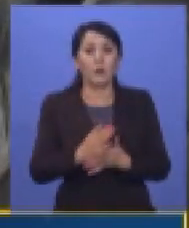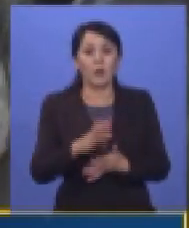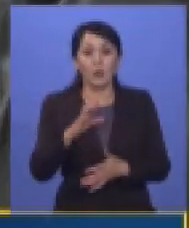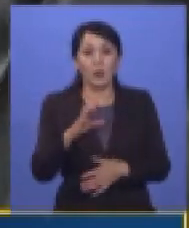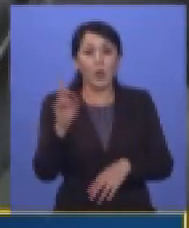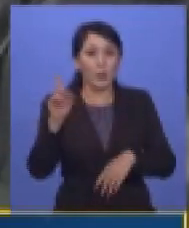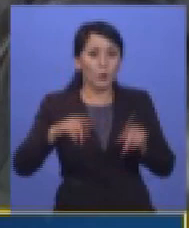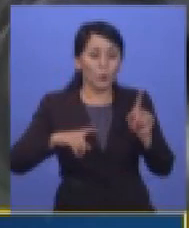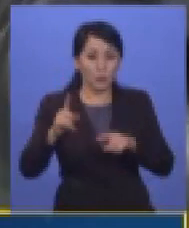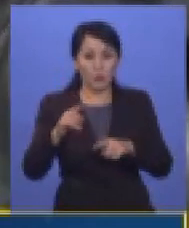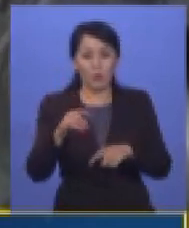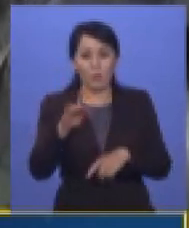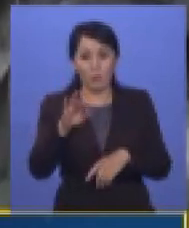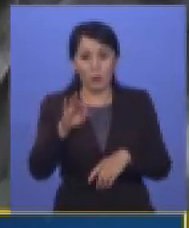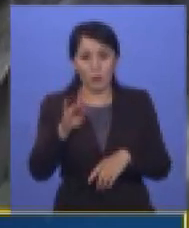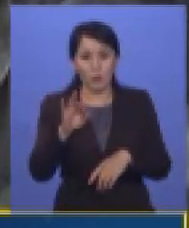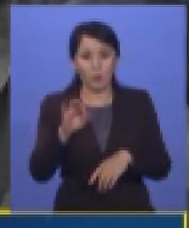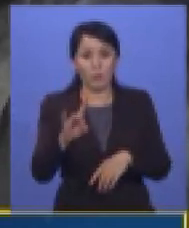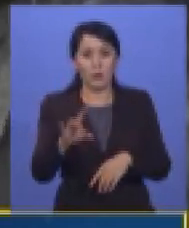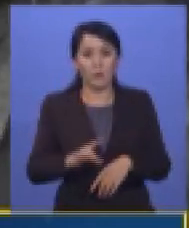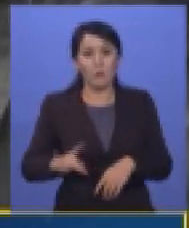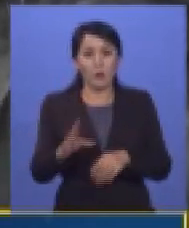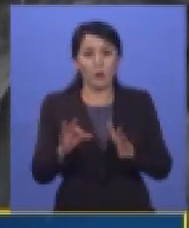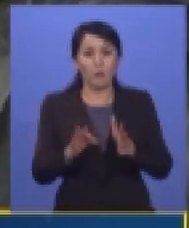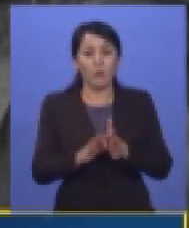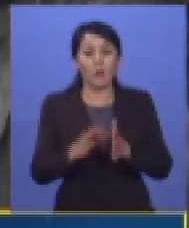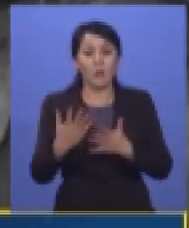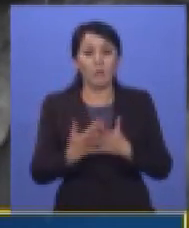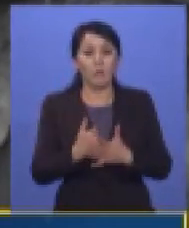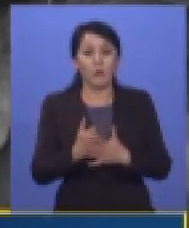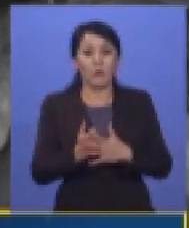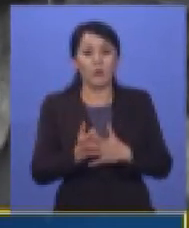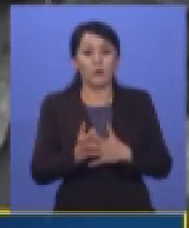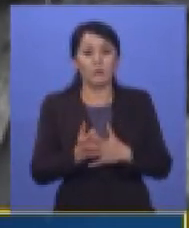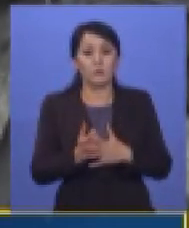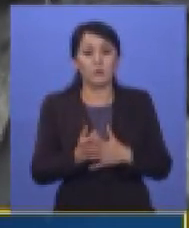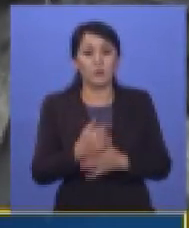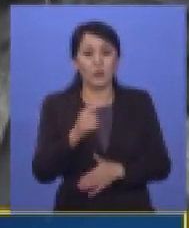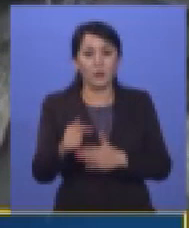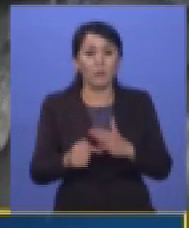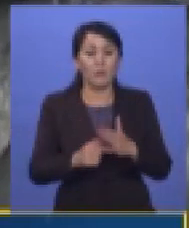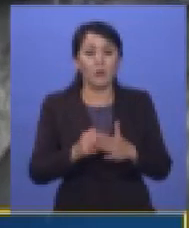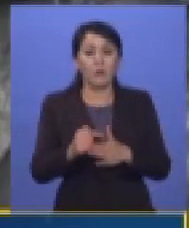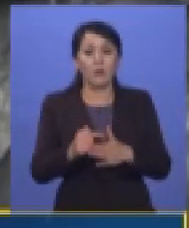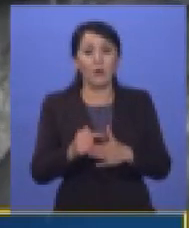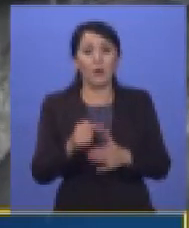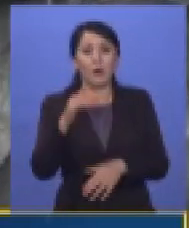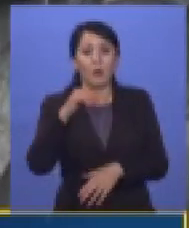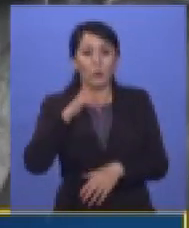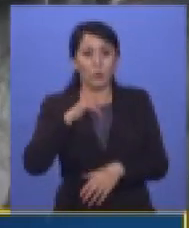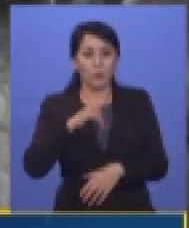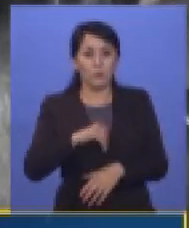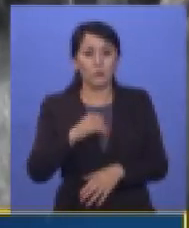да жаңбырға да қалдық. Дегенмен біз өзіміздің алғы мақсатты, өзіміз далалық, мына рухымызды